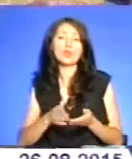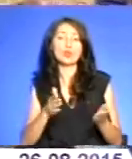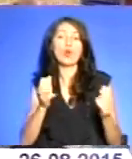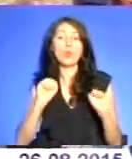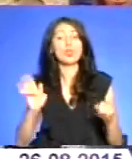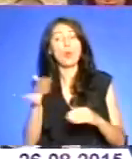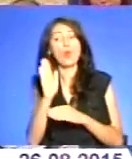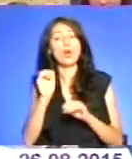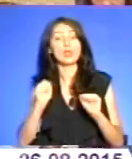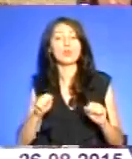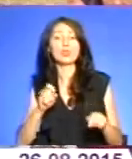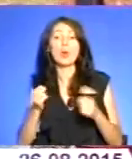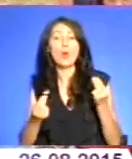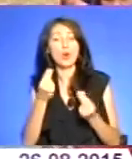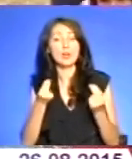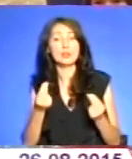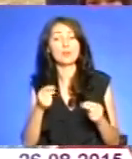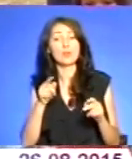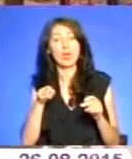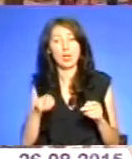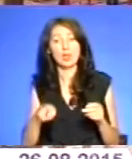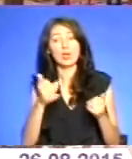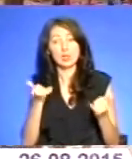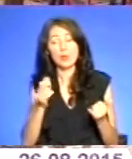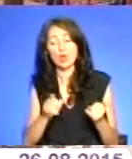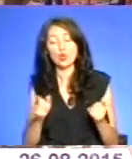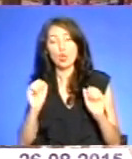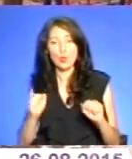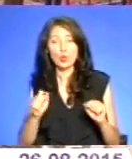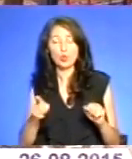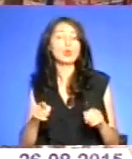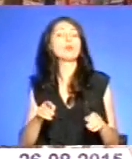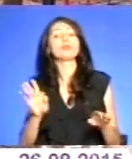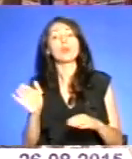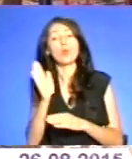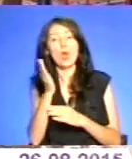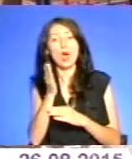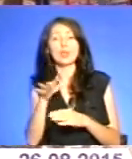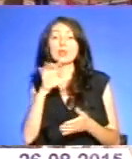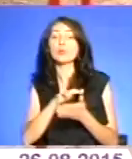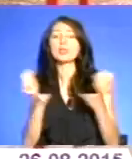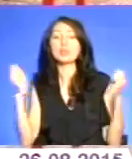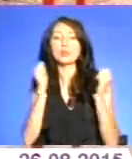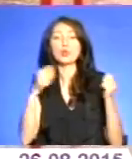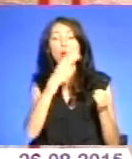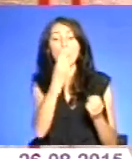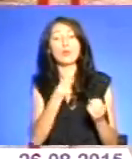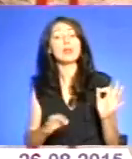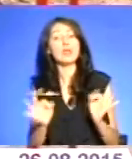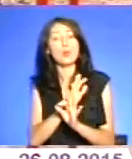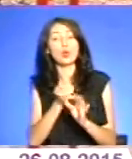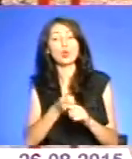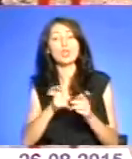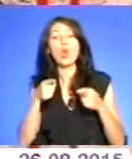покататись. Відтепер тернополяни зможуть тут здійснювати прогулянки, займатися спортом, милуватися природою. Адже цей